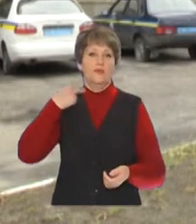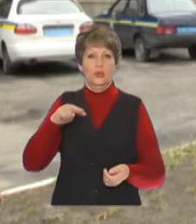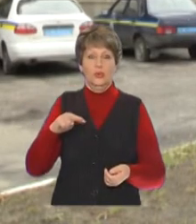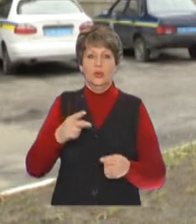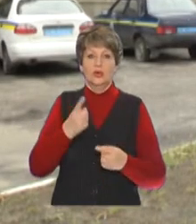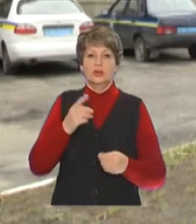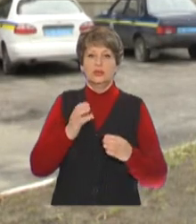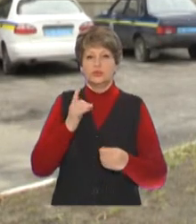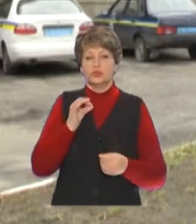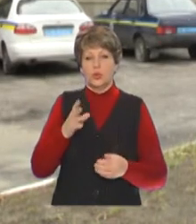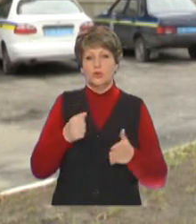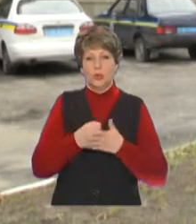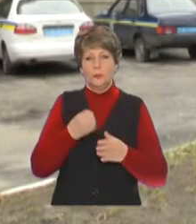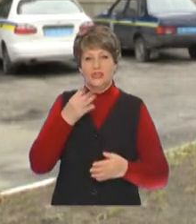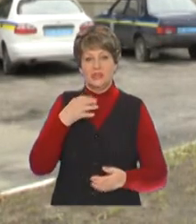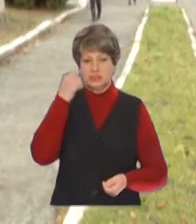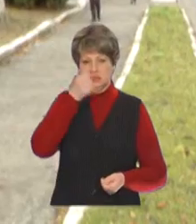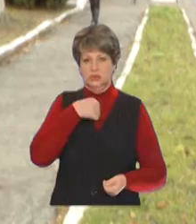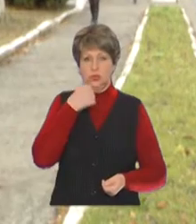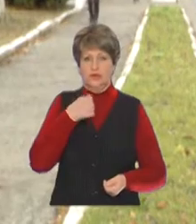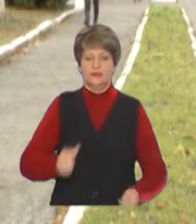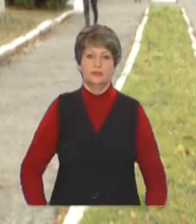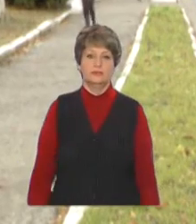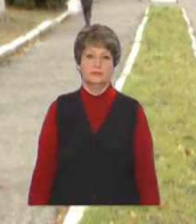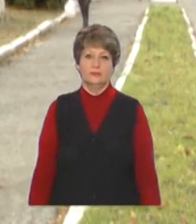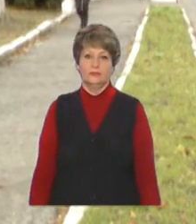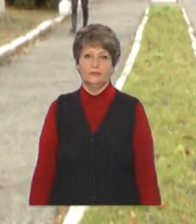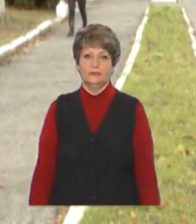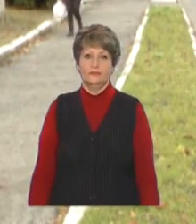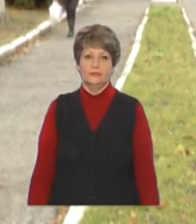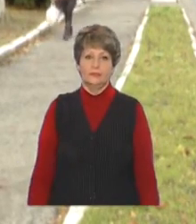позбавлення волі на строк до 15 років. Юлія Наровкова, Черкаська служба новин.